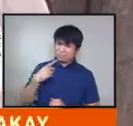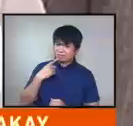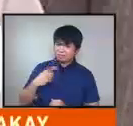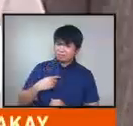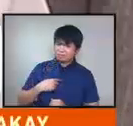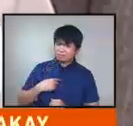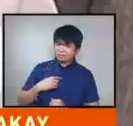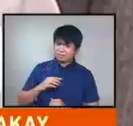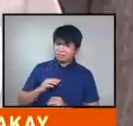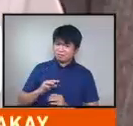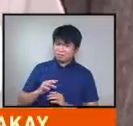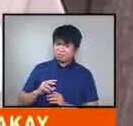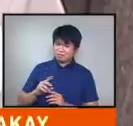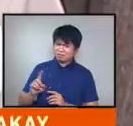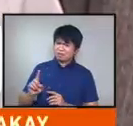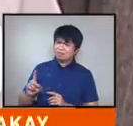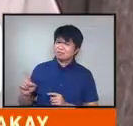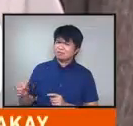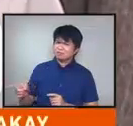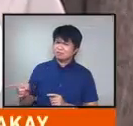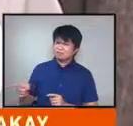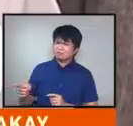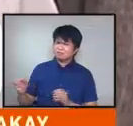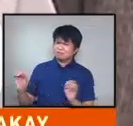I don't think you can afford it. No!